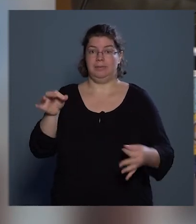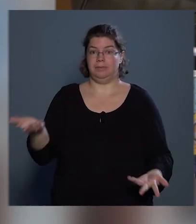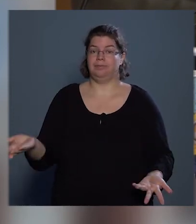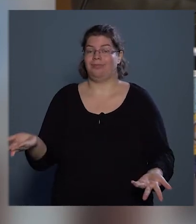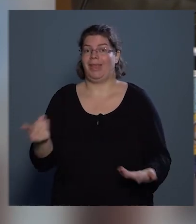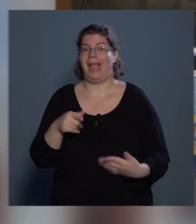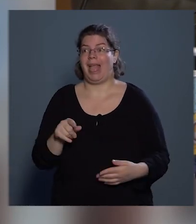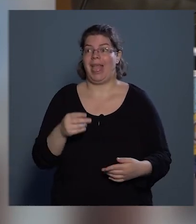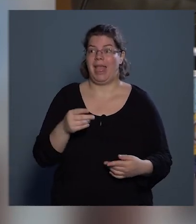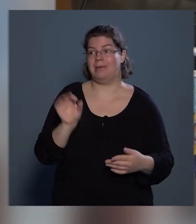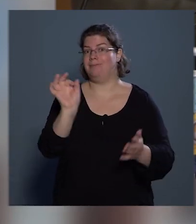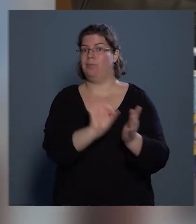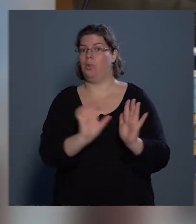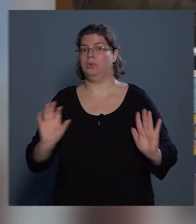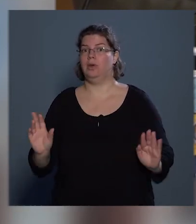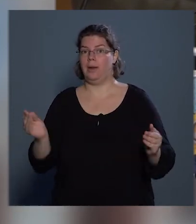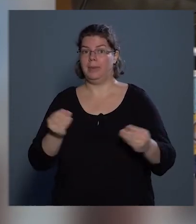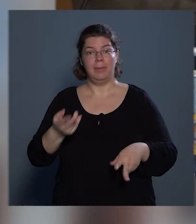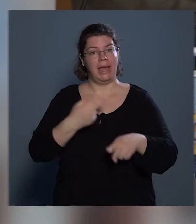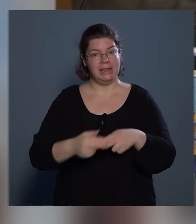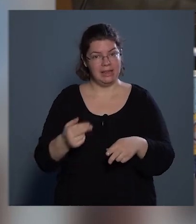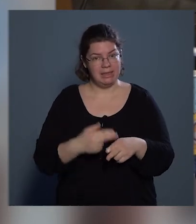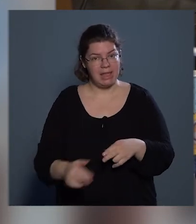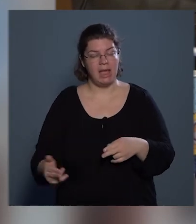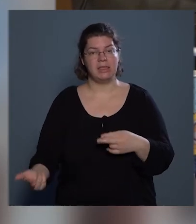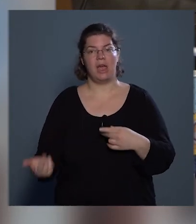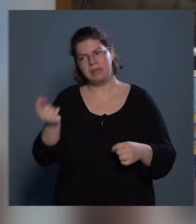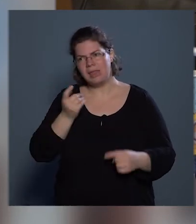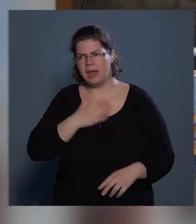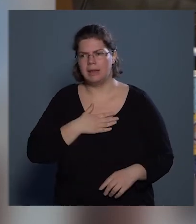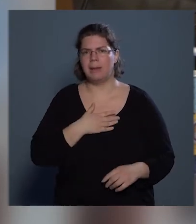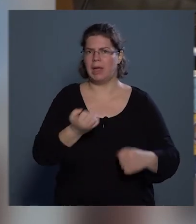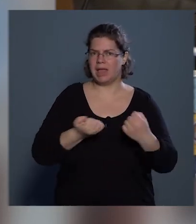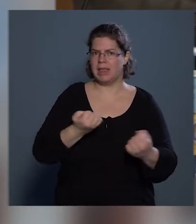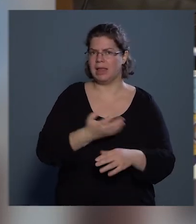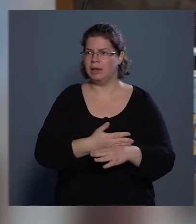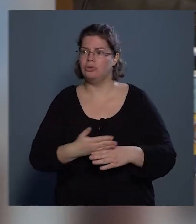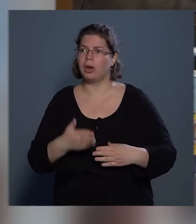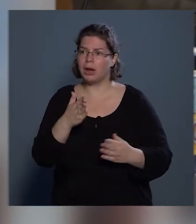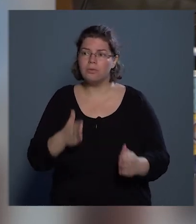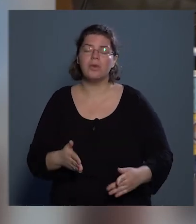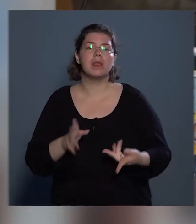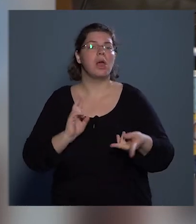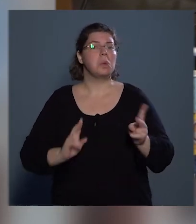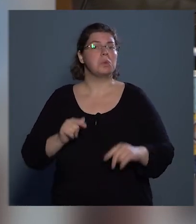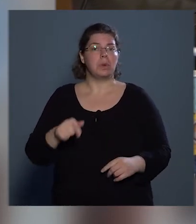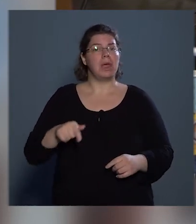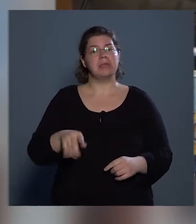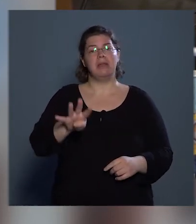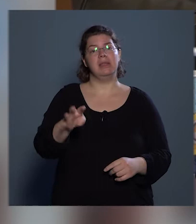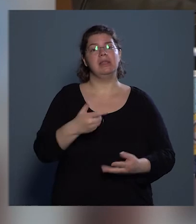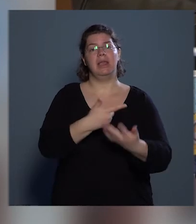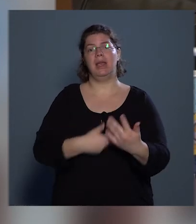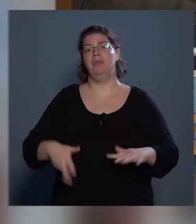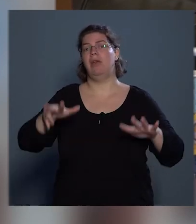egy pontja, amiben tisztázza szerintem az egyeztetések során a fél, hogy hát ezt a 478